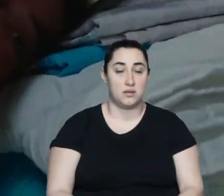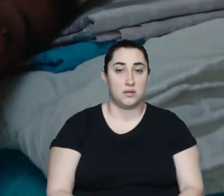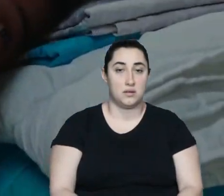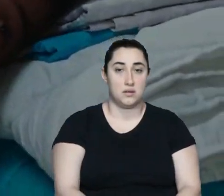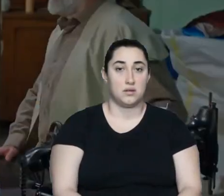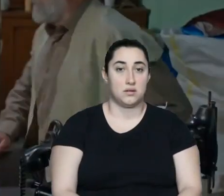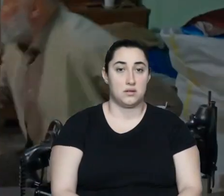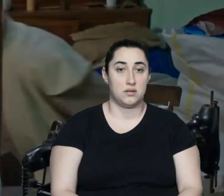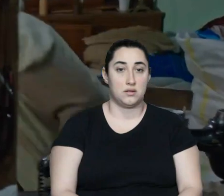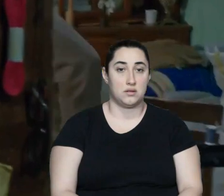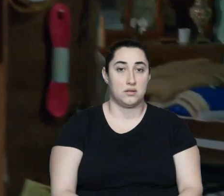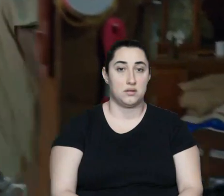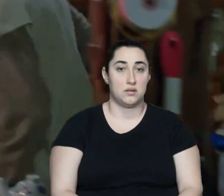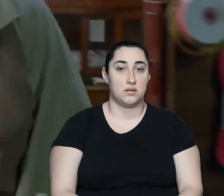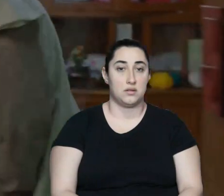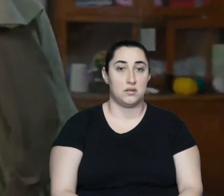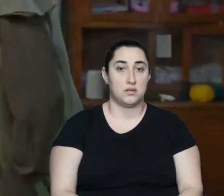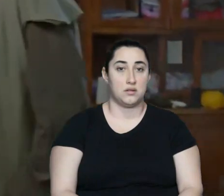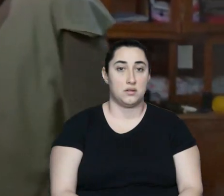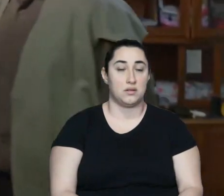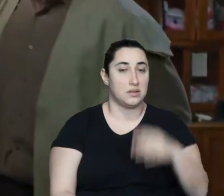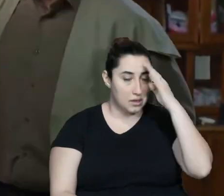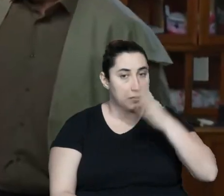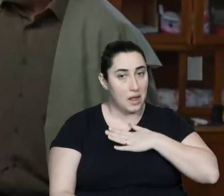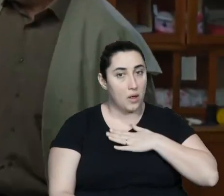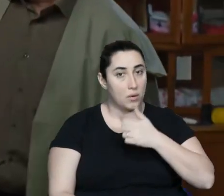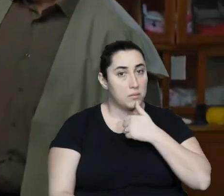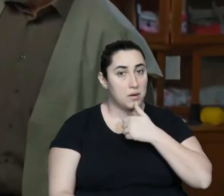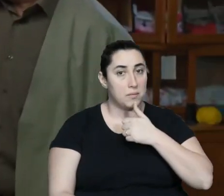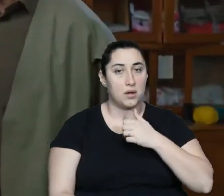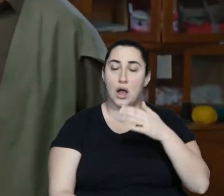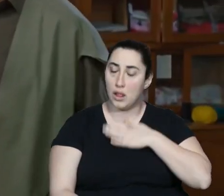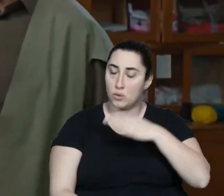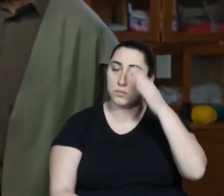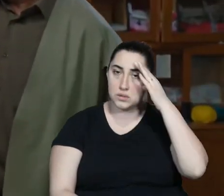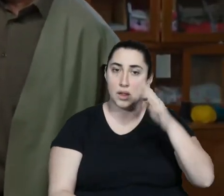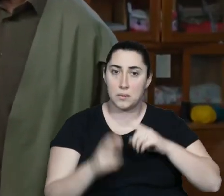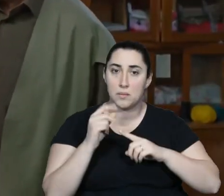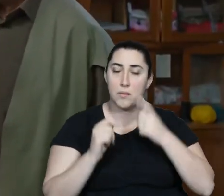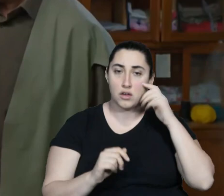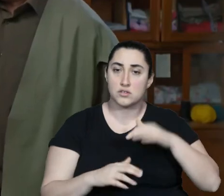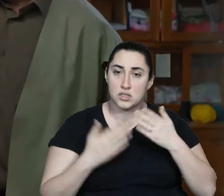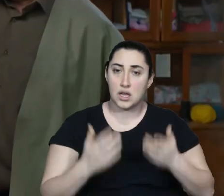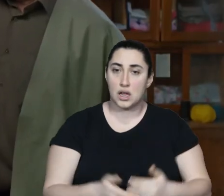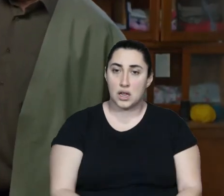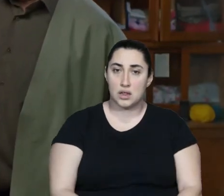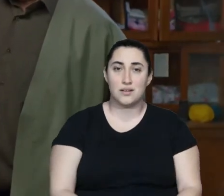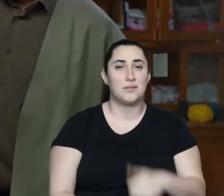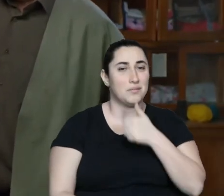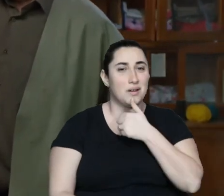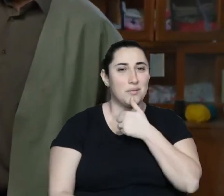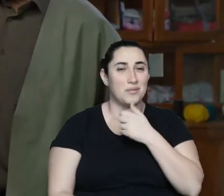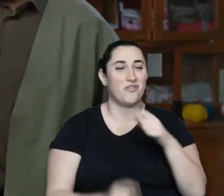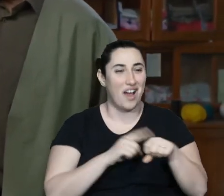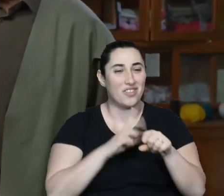ayakları dışarıda. Settar kalktı. Selamünaleyküm baba. Aleykümselam İbrahim, hoş geldin. Baba,